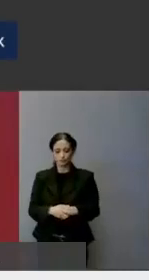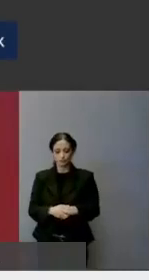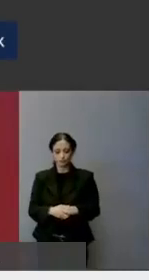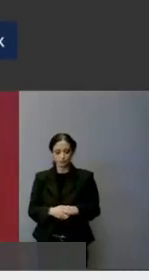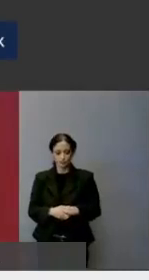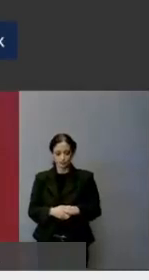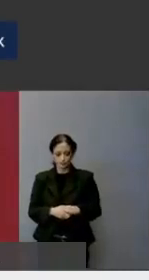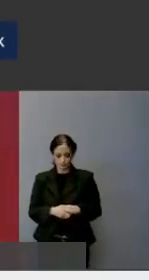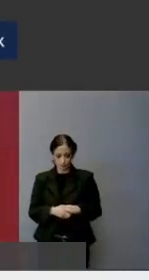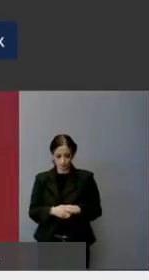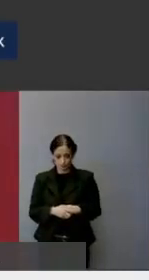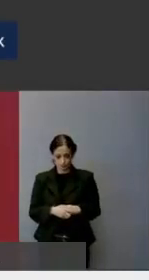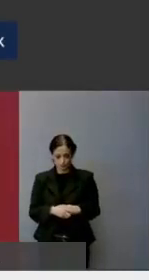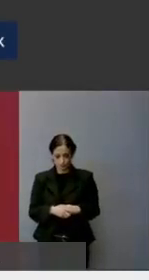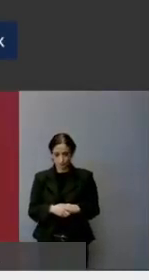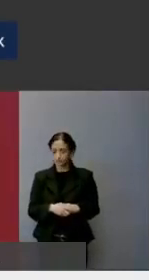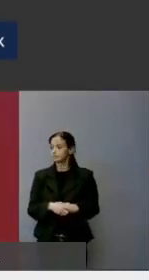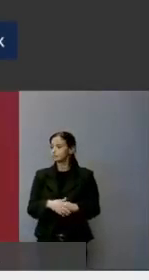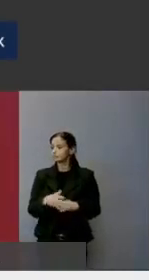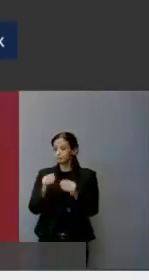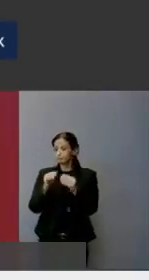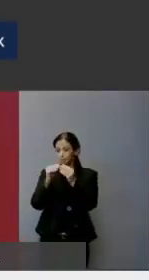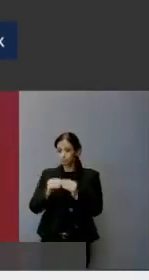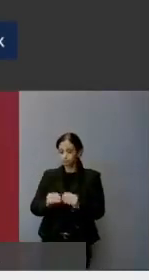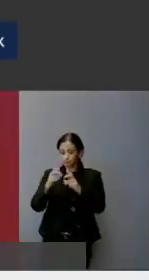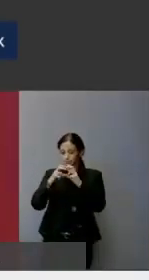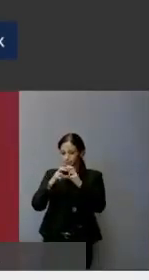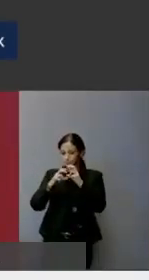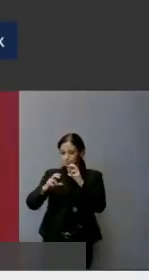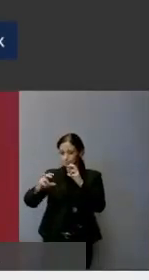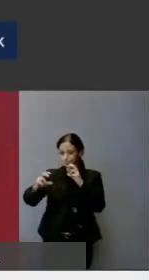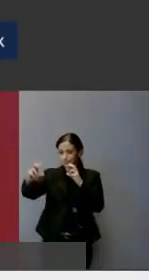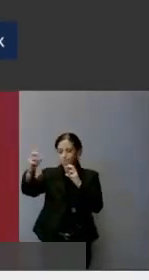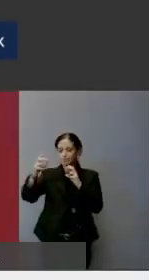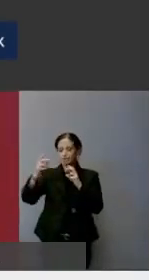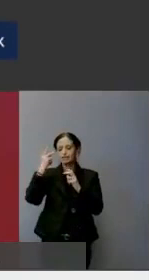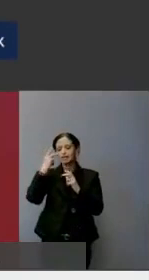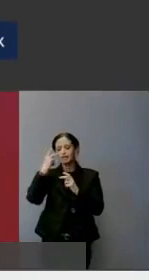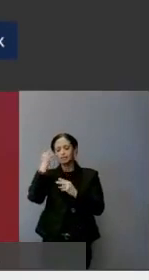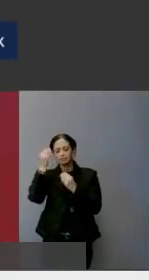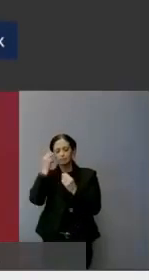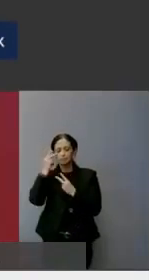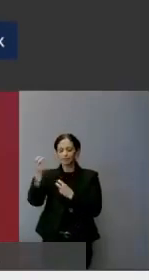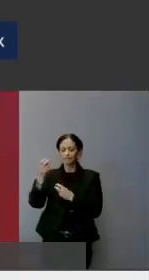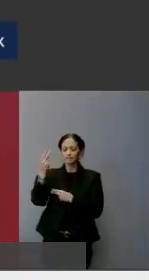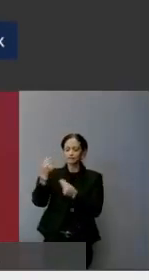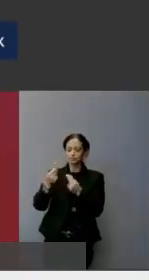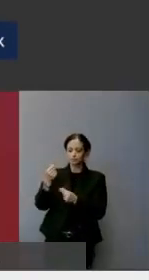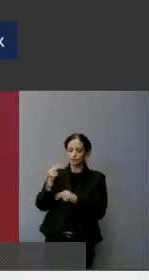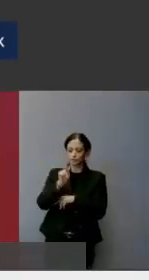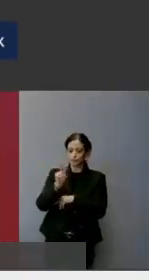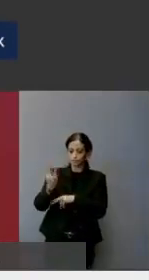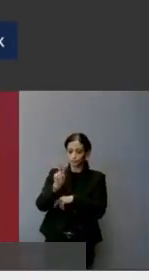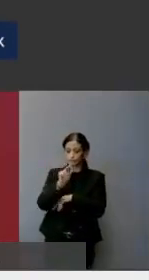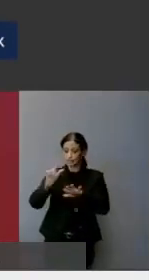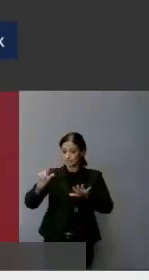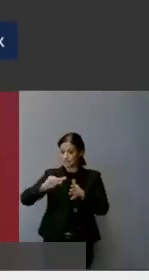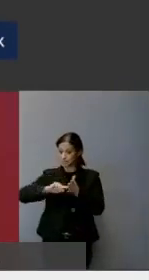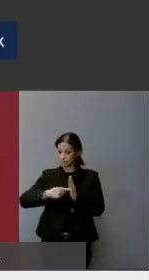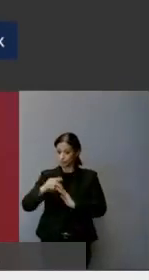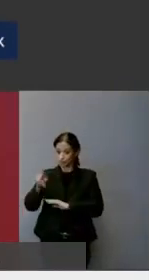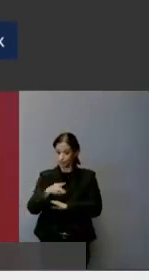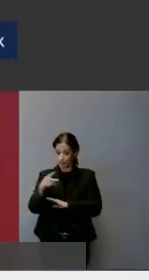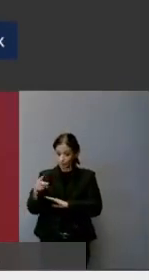la limitazione di questa cabina mia via come lei ben sa è stimata per un importo tra i 22 e 27 milioni di euro di cui circa